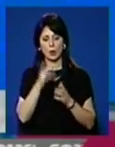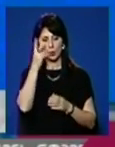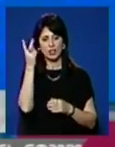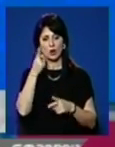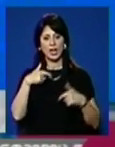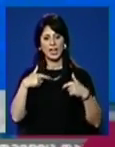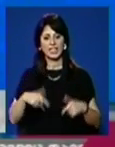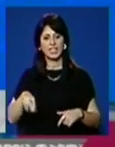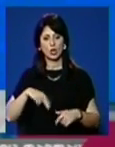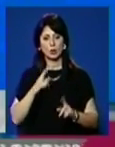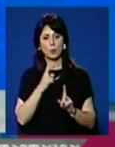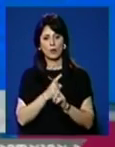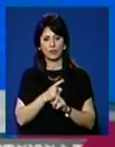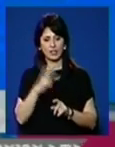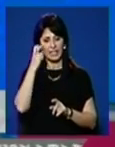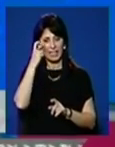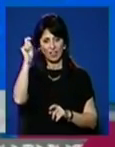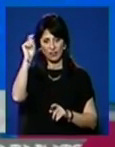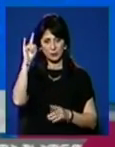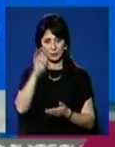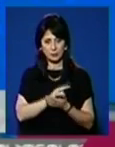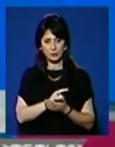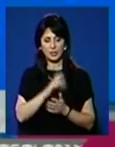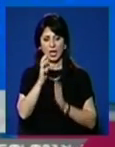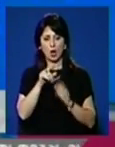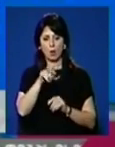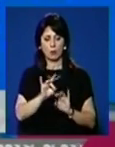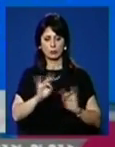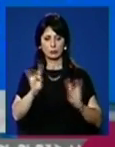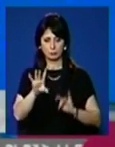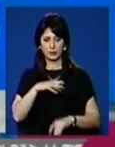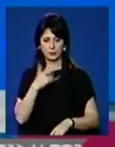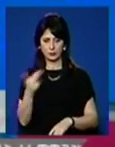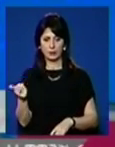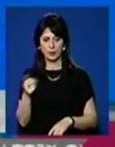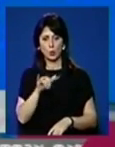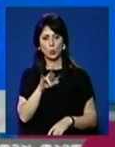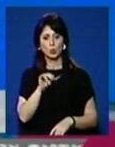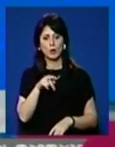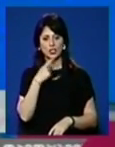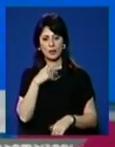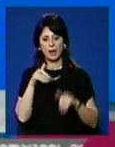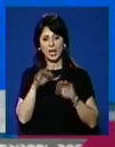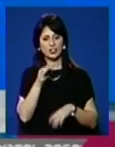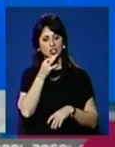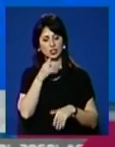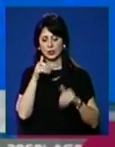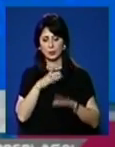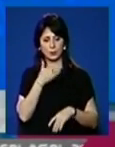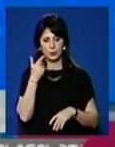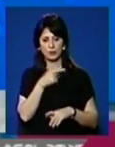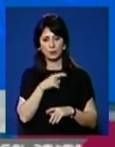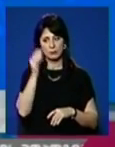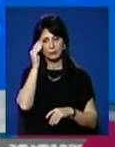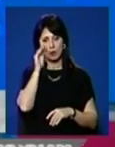რუსთავი ორის გენერალური დირექტორის მოადგილემ კიევიდან დაბრუნების შემდეგ თბილისის საერთაშორისო აეროპორტში განუცხადა. უდუმაშვილი ამბობს, რომ გადაწყვეტილება ჯერ არ მიუღია და